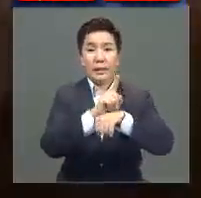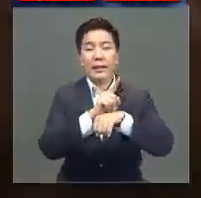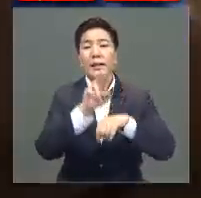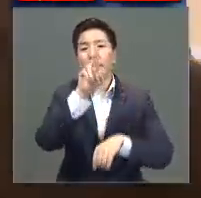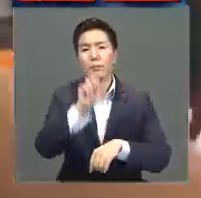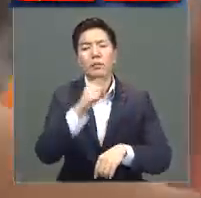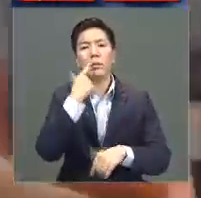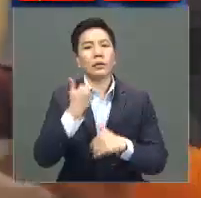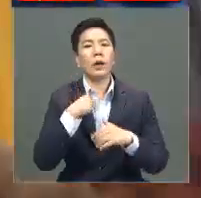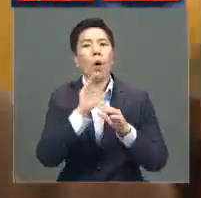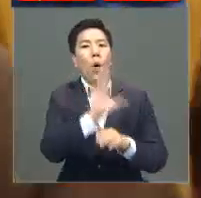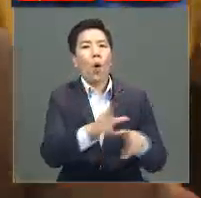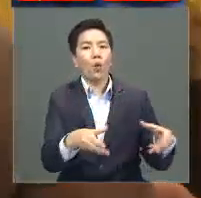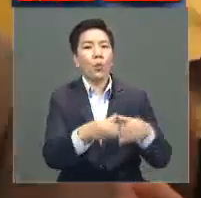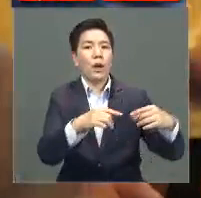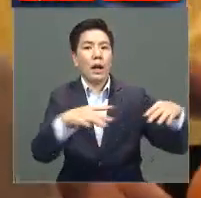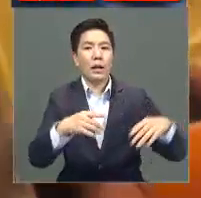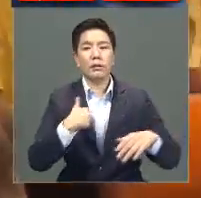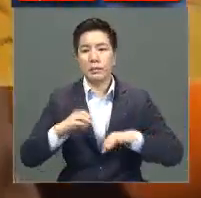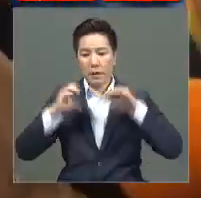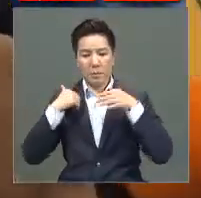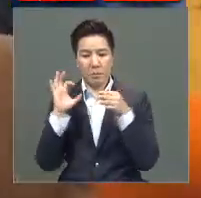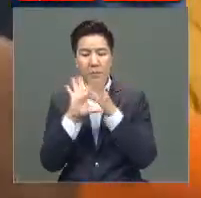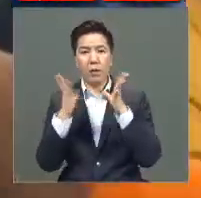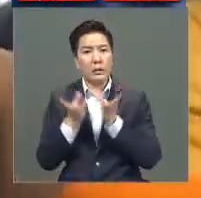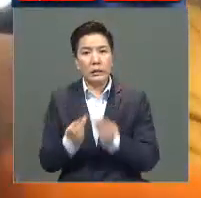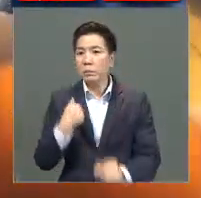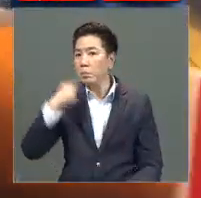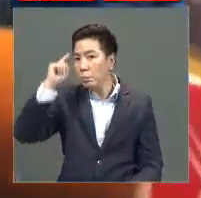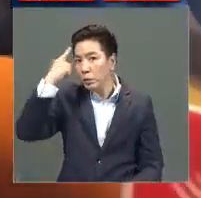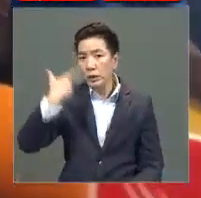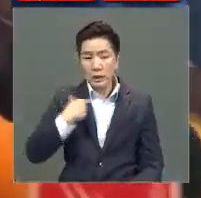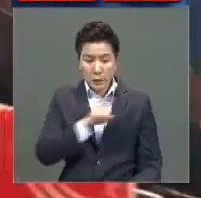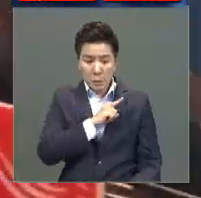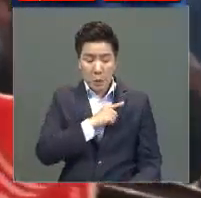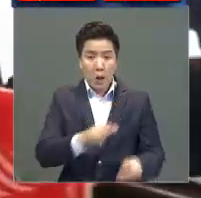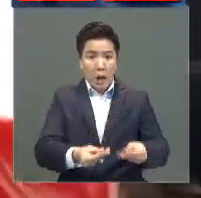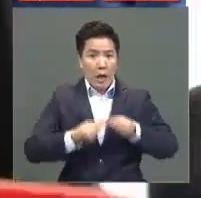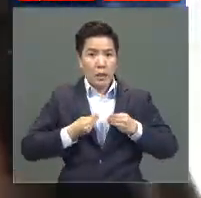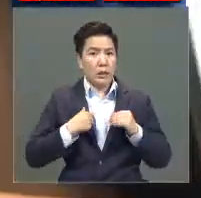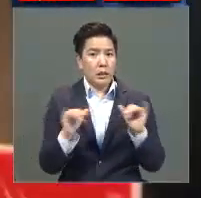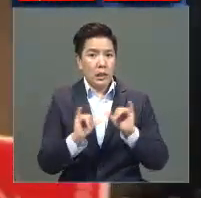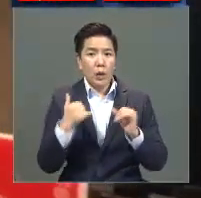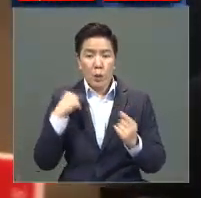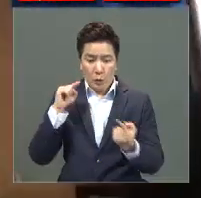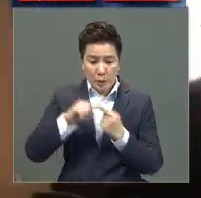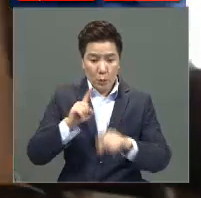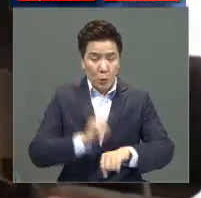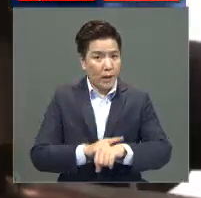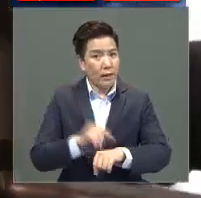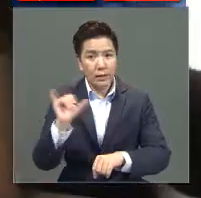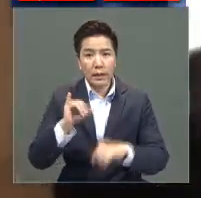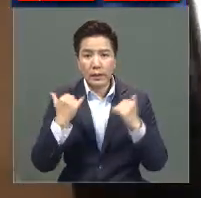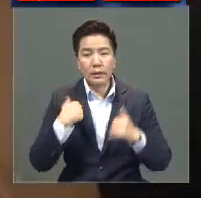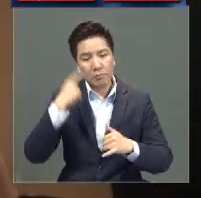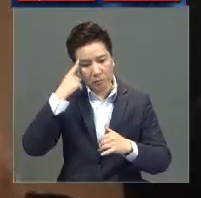านไม่เกี่ยวข้องกับรัฐบาลจึงไม่ทราบรายละเอียดและยังไม่มีการมอบหมายให้ตนดูแลในเรื่องนี้เพราะว่ายังไม่ถึงเวลาซึ่งการด